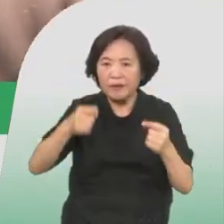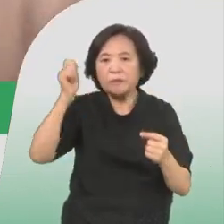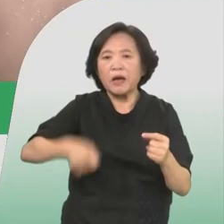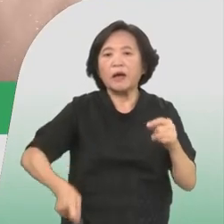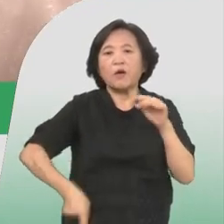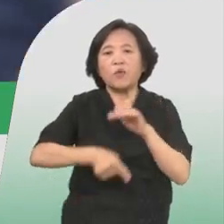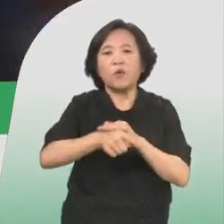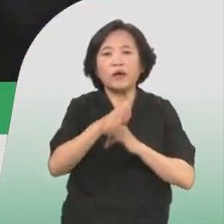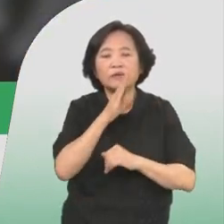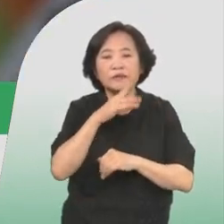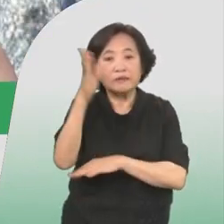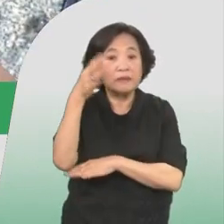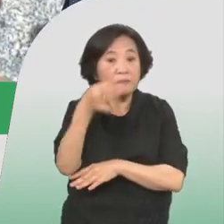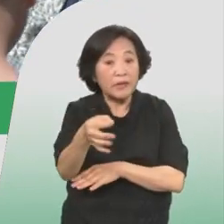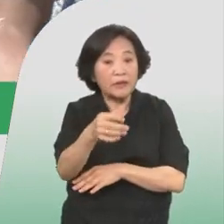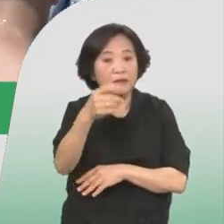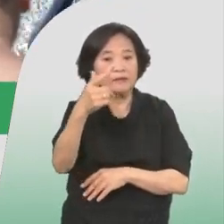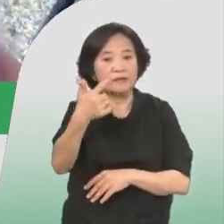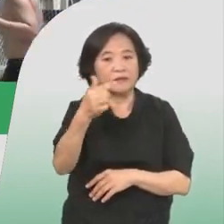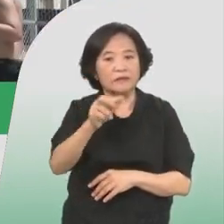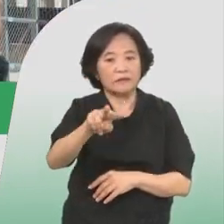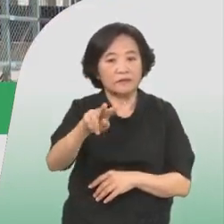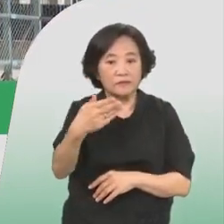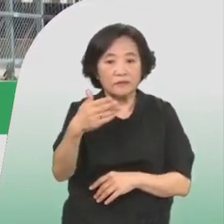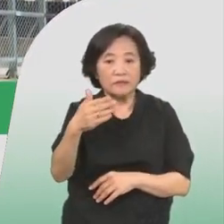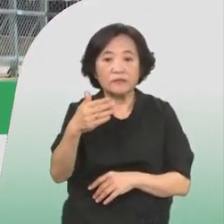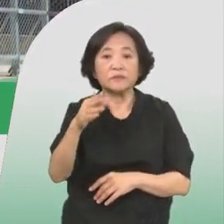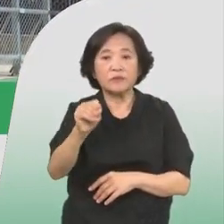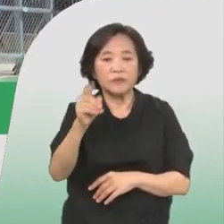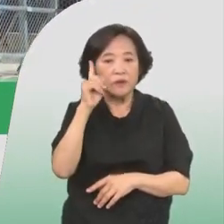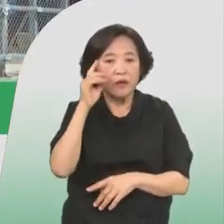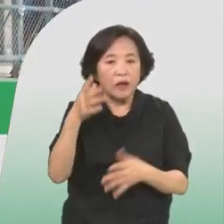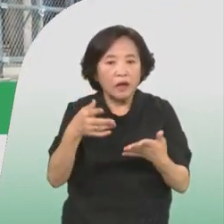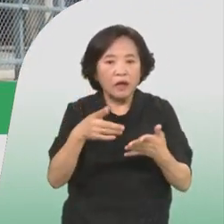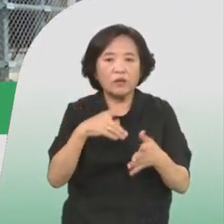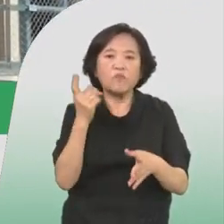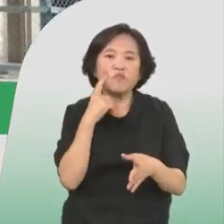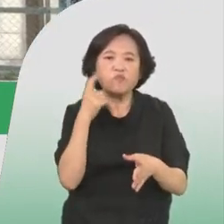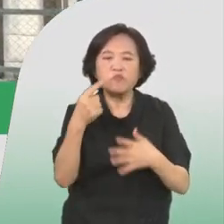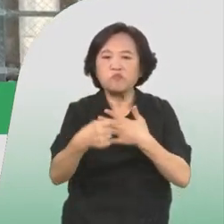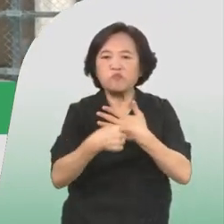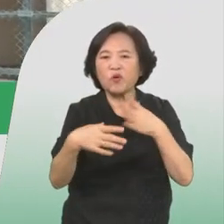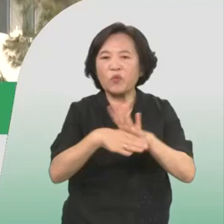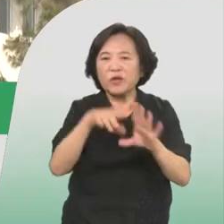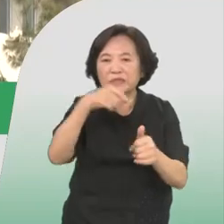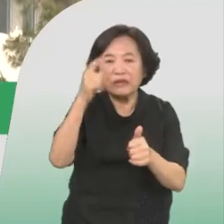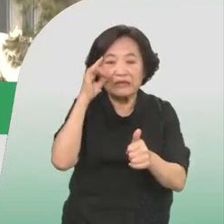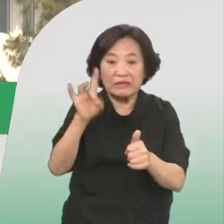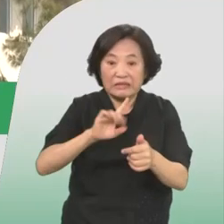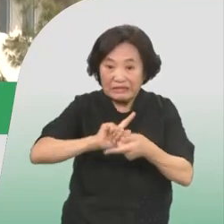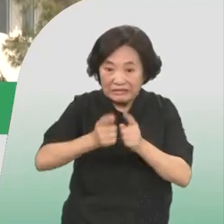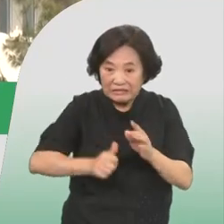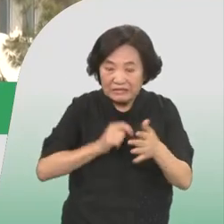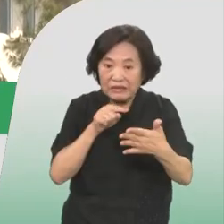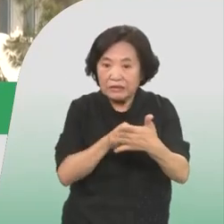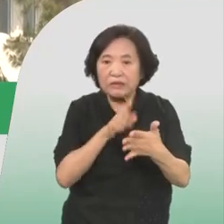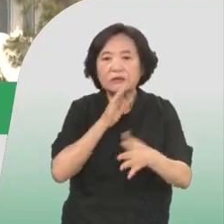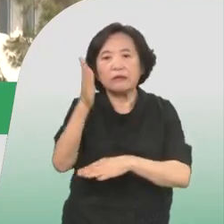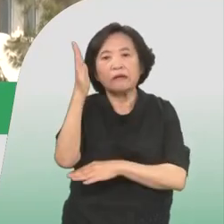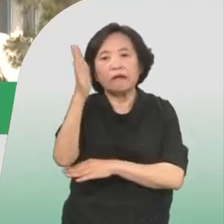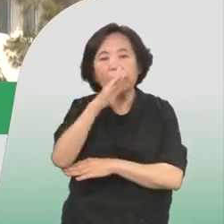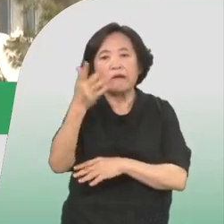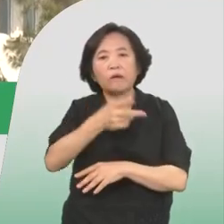法，因政府用6亿2900万元买砖的高效，再系用假文教整饭店方式搞违案，根本系带条违